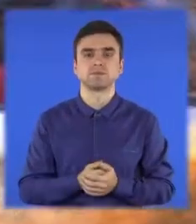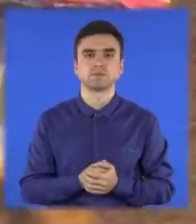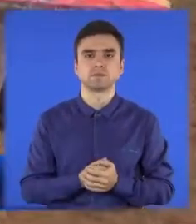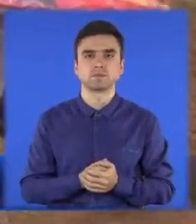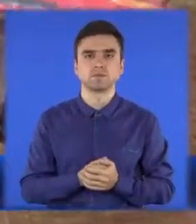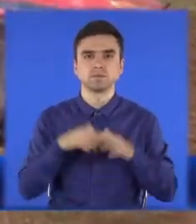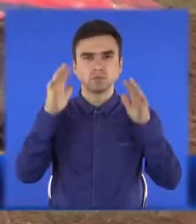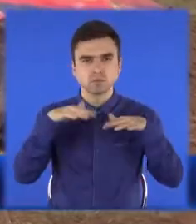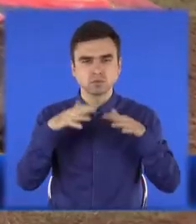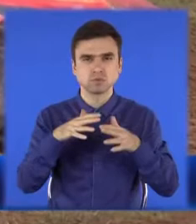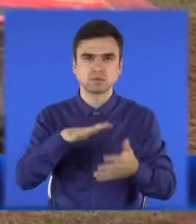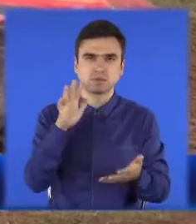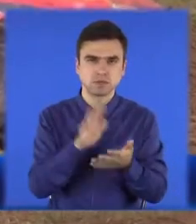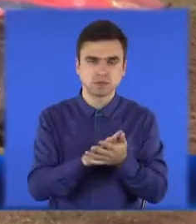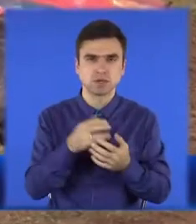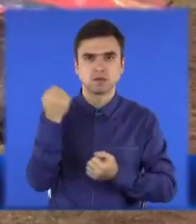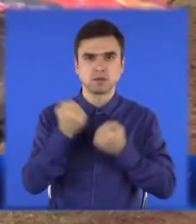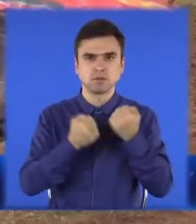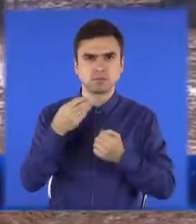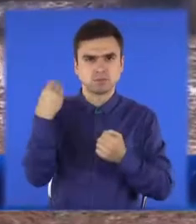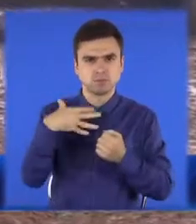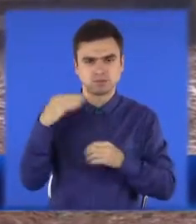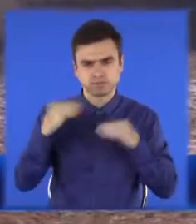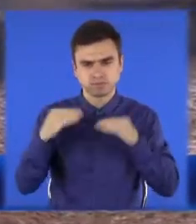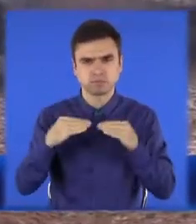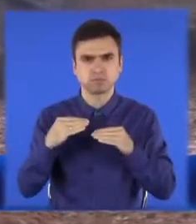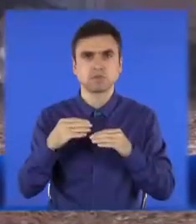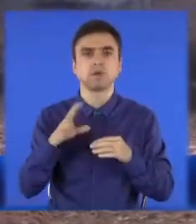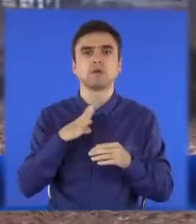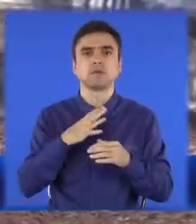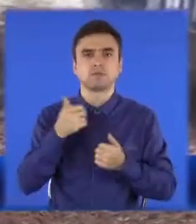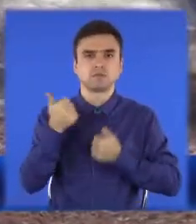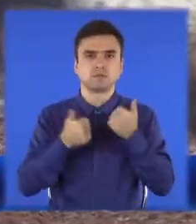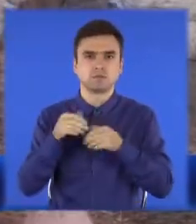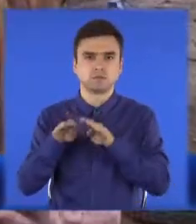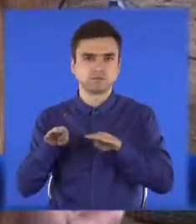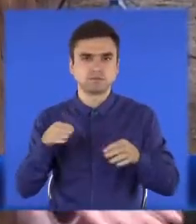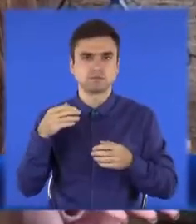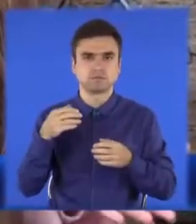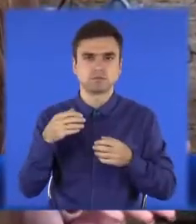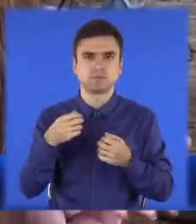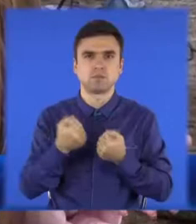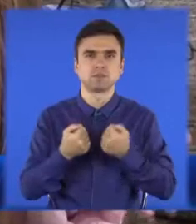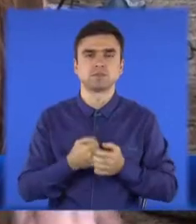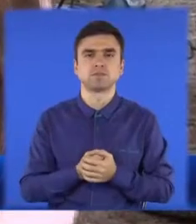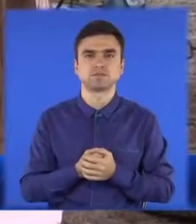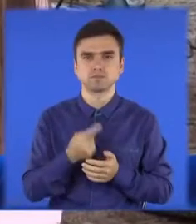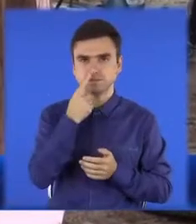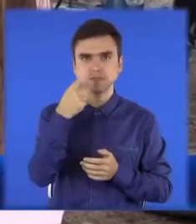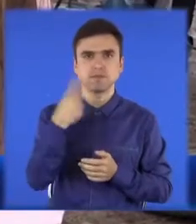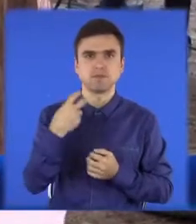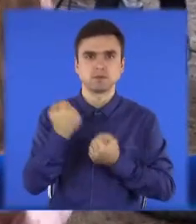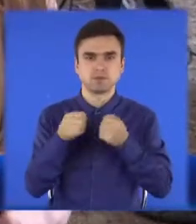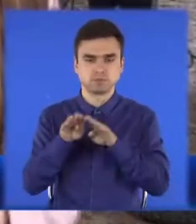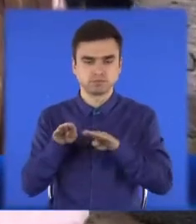Дощ, бруд та нафаршировані тачки. На автодромі Кривбас Екстрим пройшли перегони на виживання. Близько 20 суперкарів приїхали,